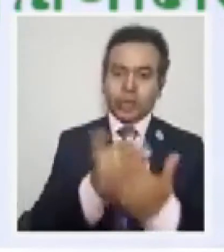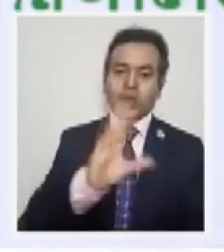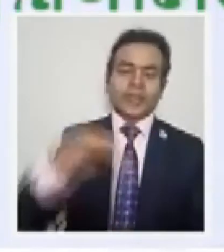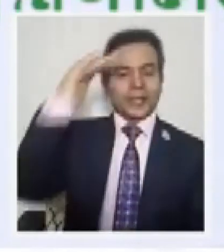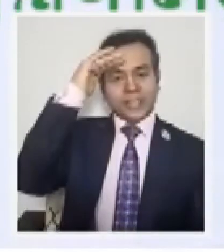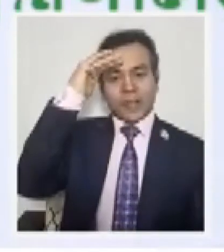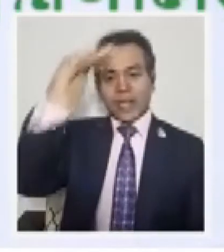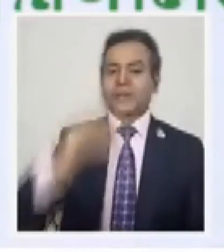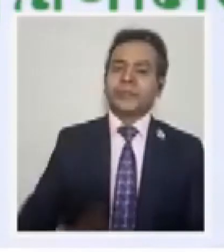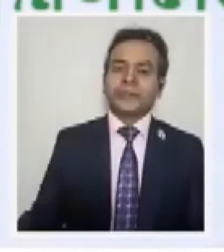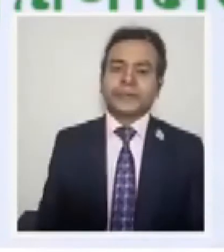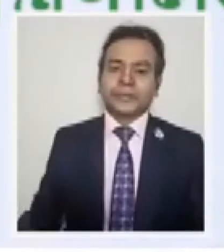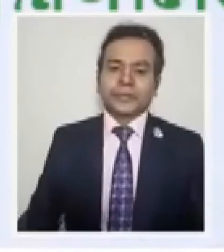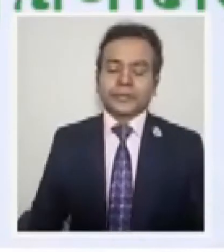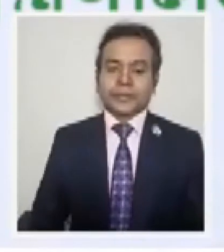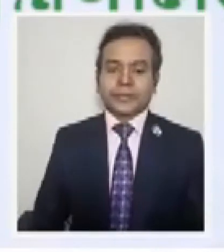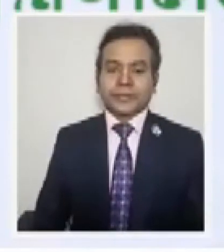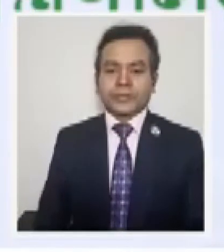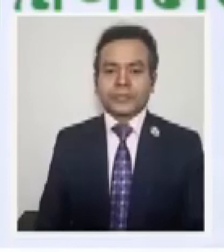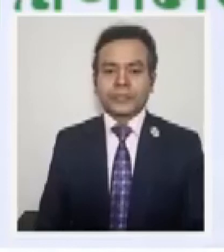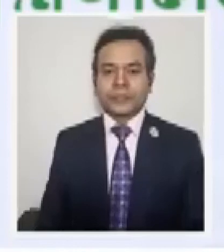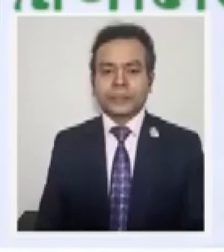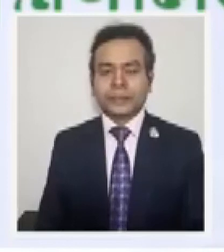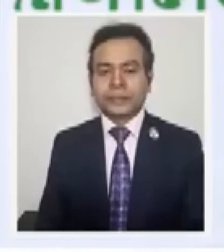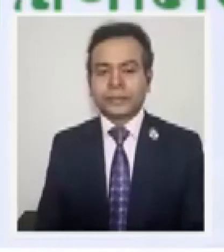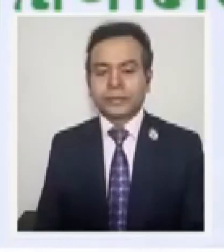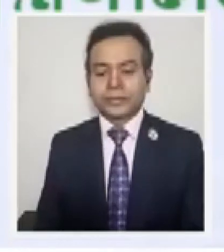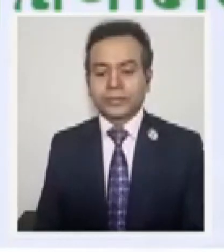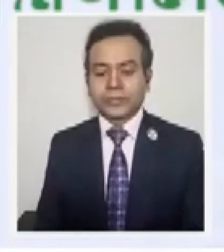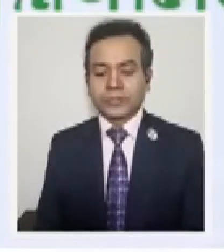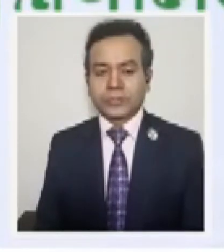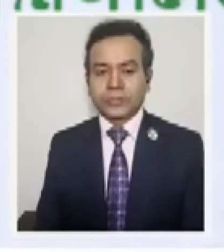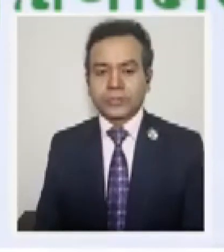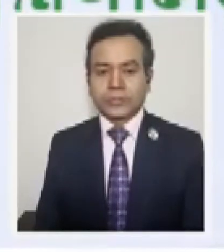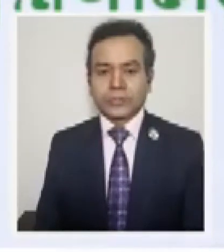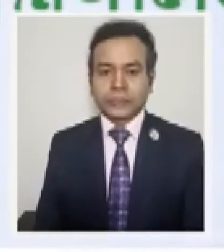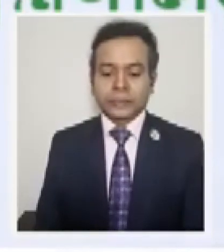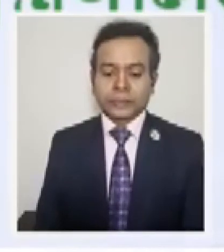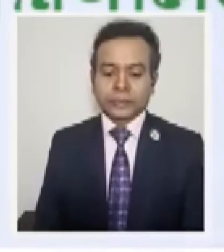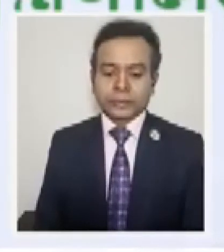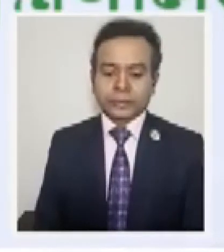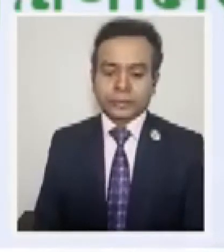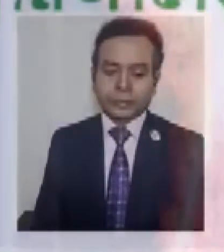এবং নিজেকে সুরক্ষিত রাখবেন। শেষ করব, সবাইকে আবার অনেক ধন্যবাদ, আসসালামু আলাইকুম।